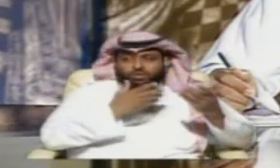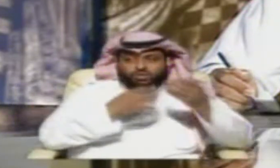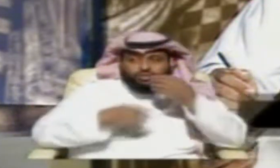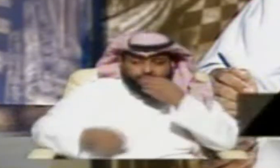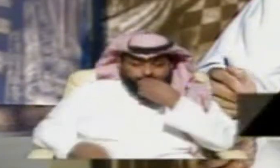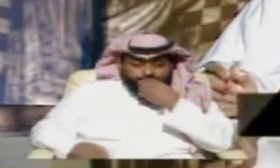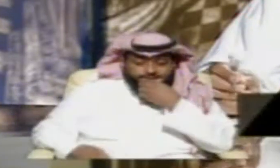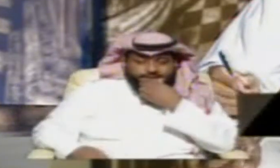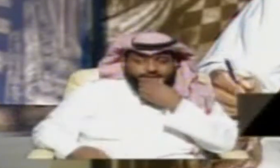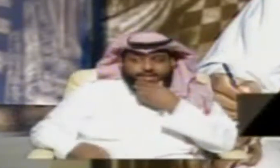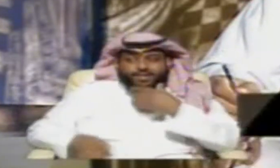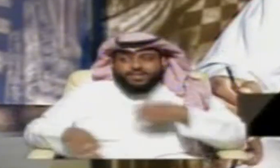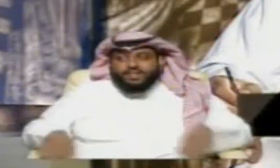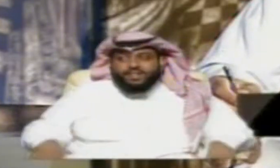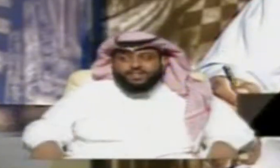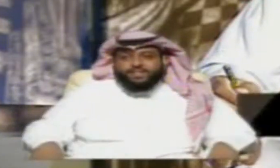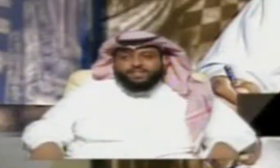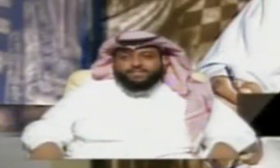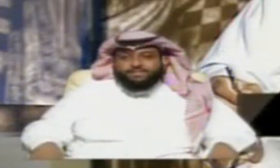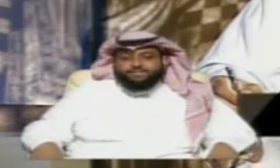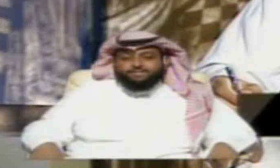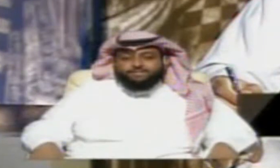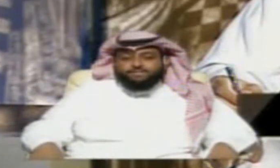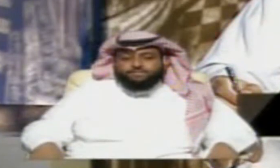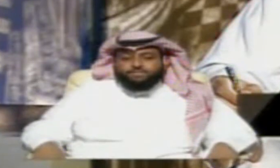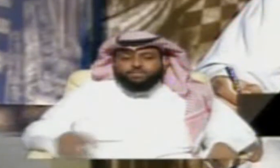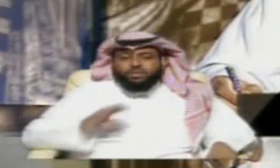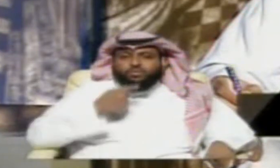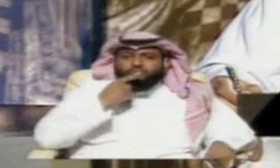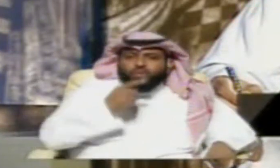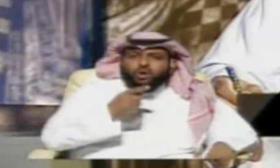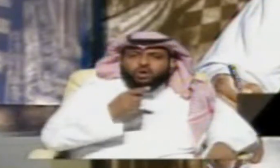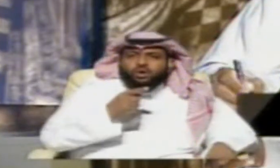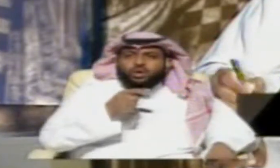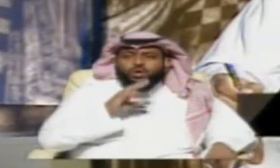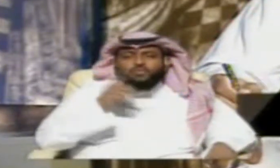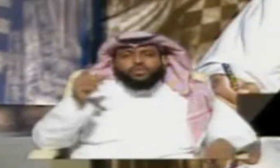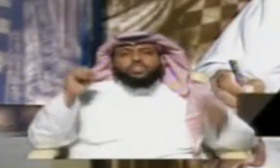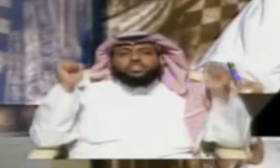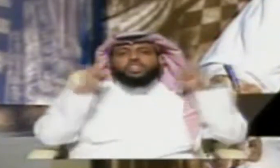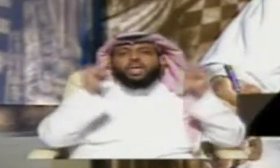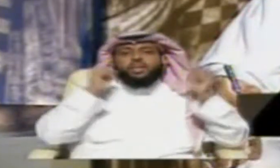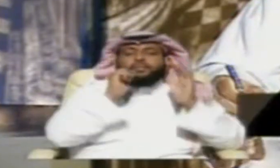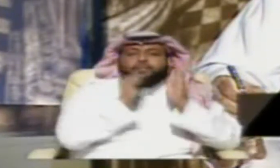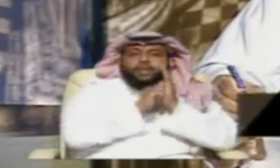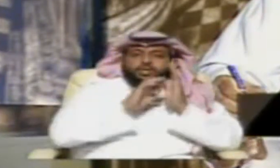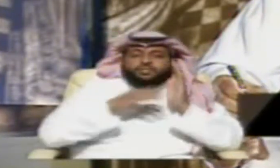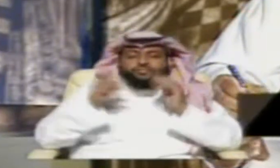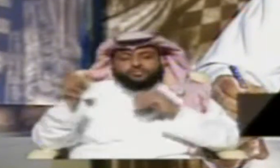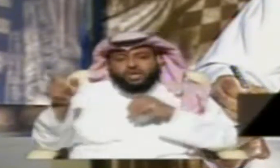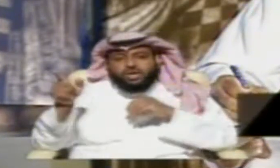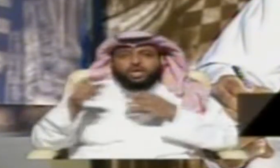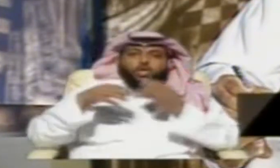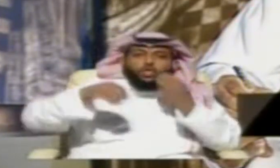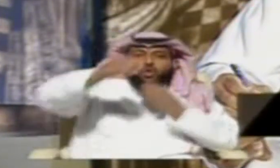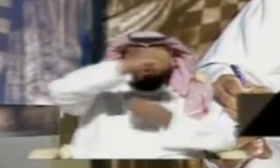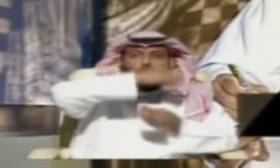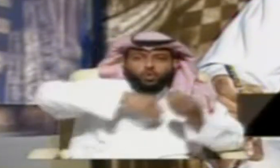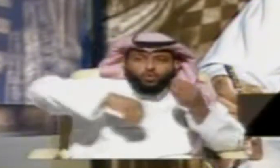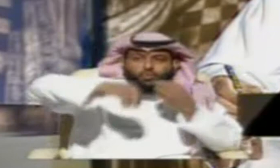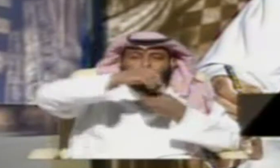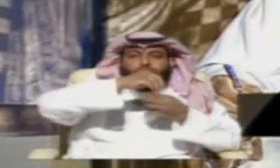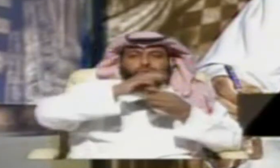الشيخ. تفضلي. عقدنا نية العمرة، إحنا مسافرين بالطائرة يوم السبت، وديناها اليوم الثاني، هل